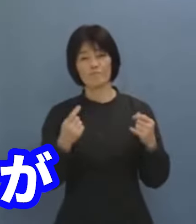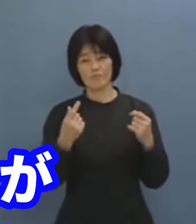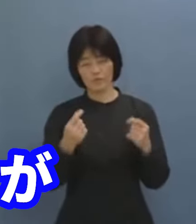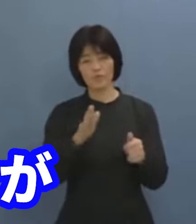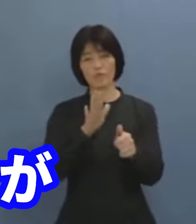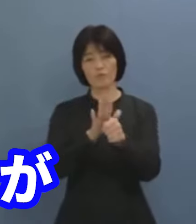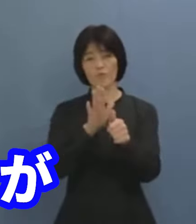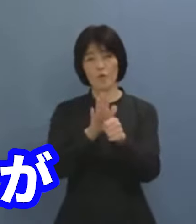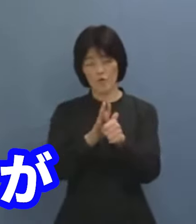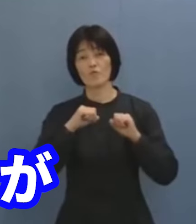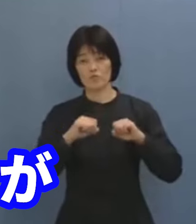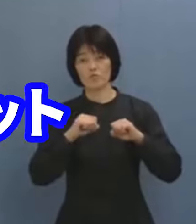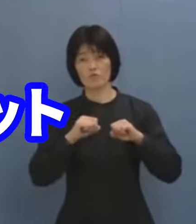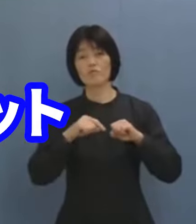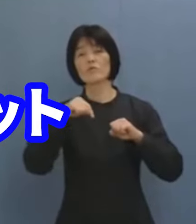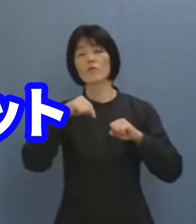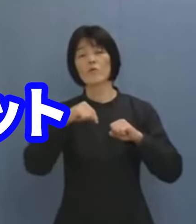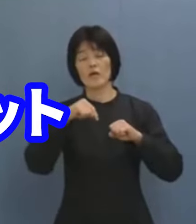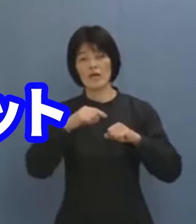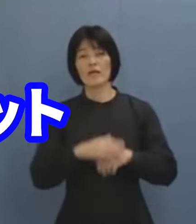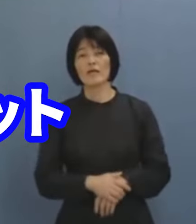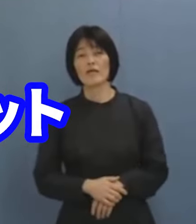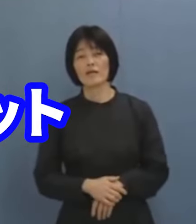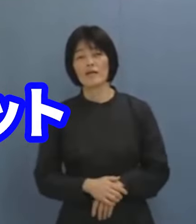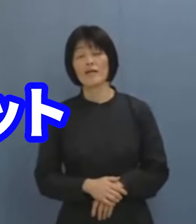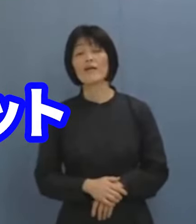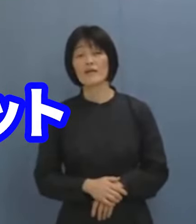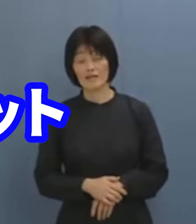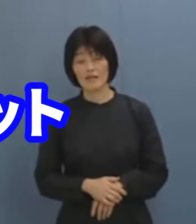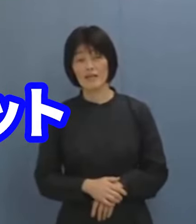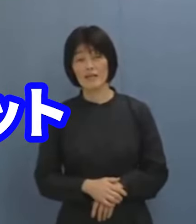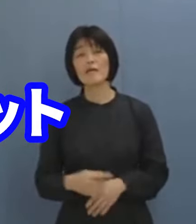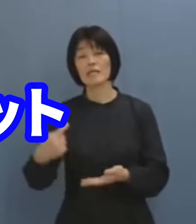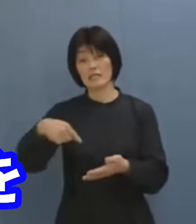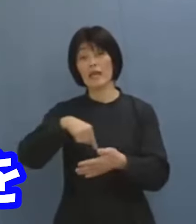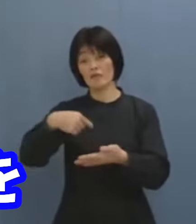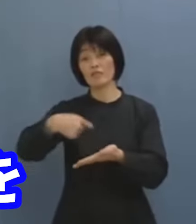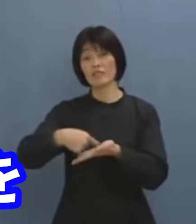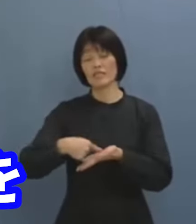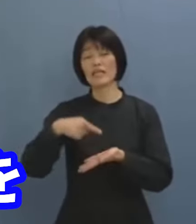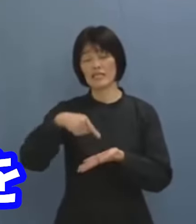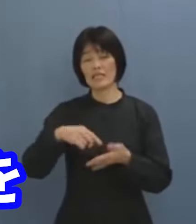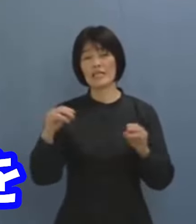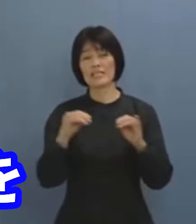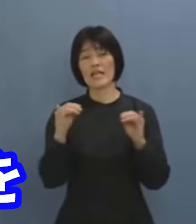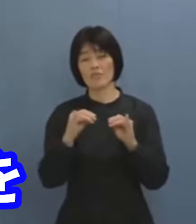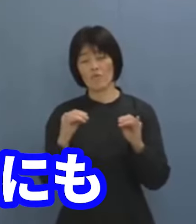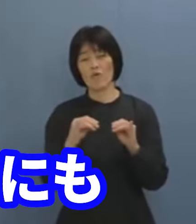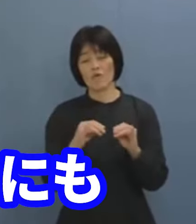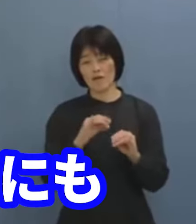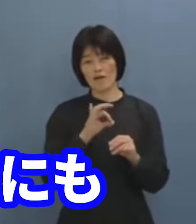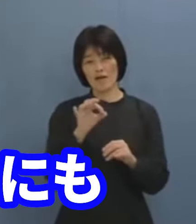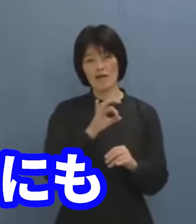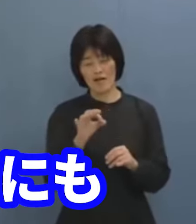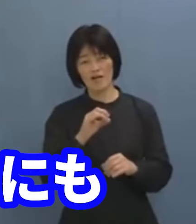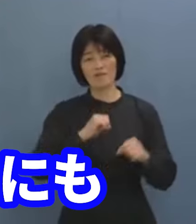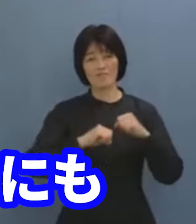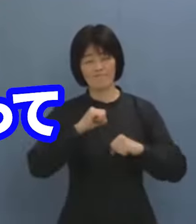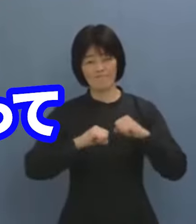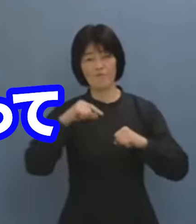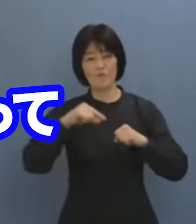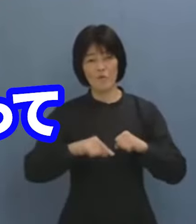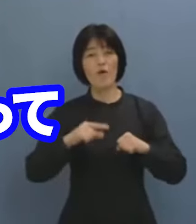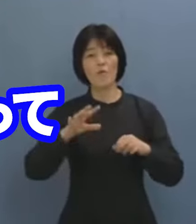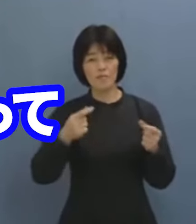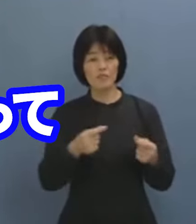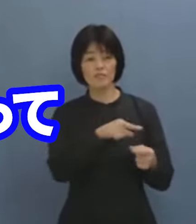言していくということが、ご指摘いただいたチャットなどの行為についての評価をきちっとしていただくためにも